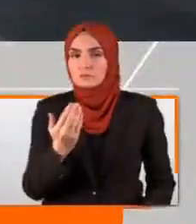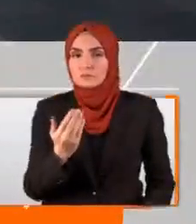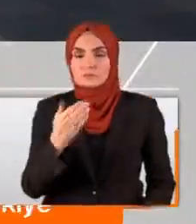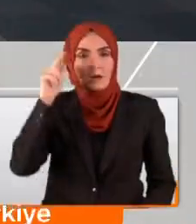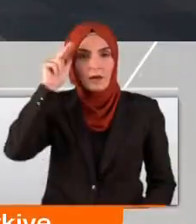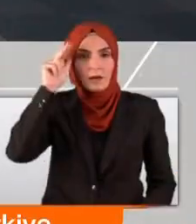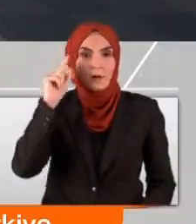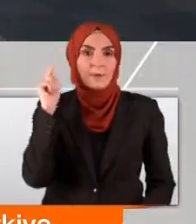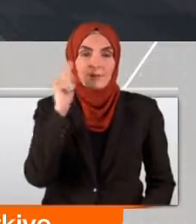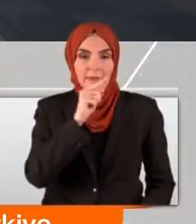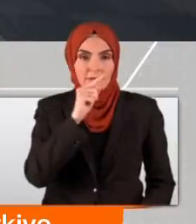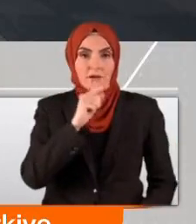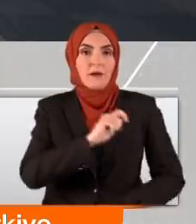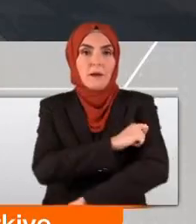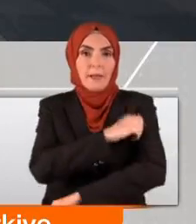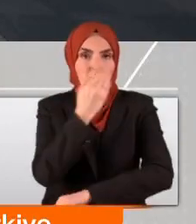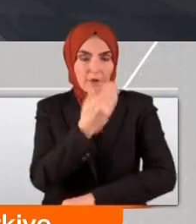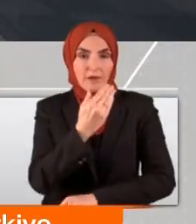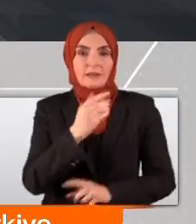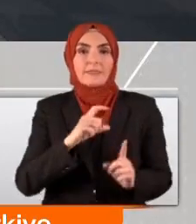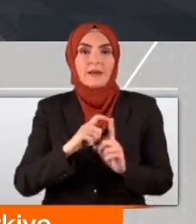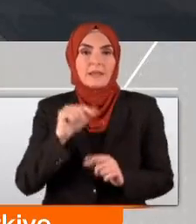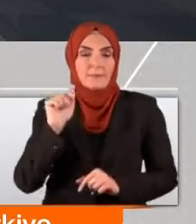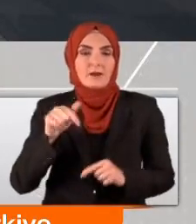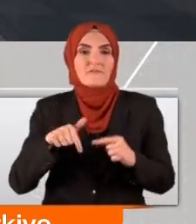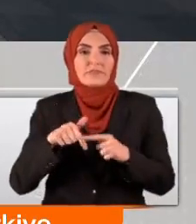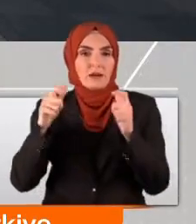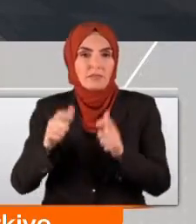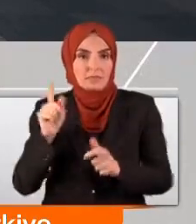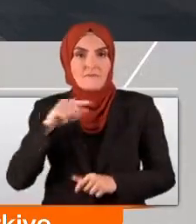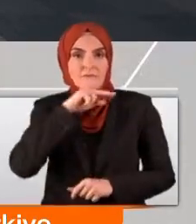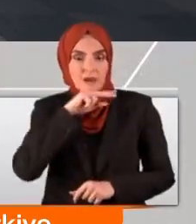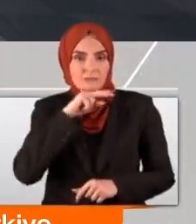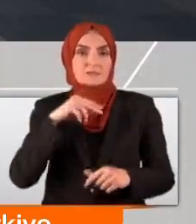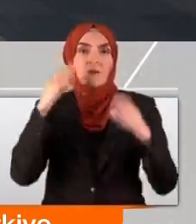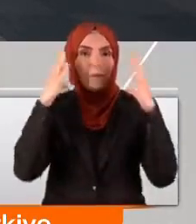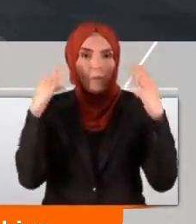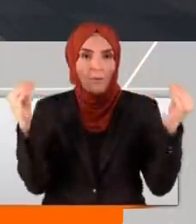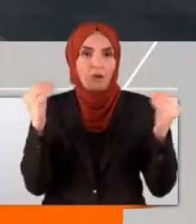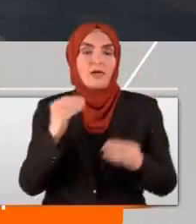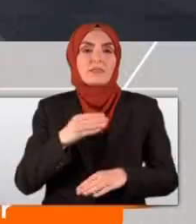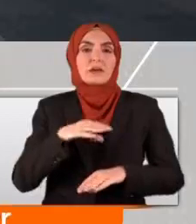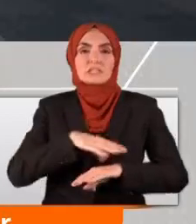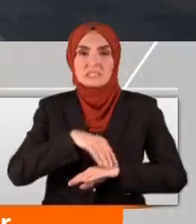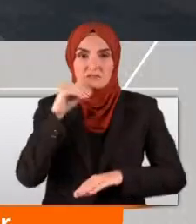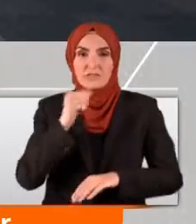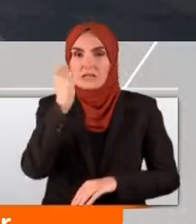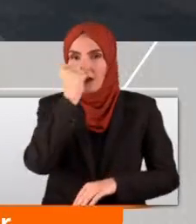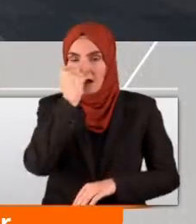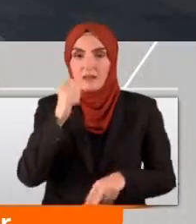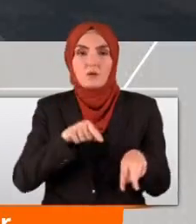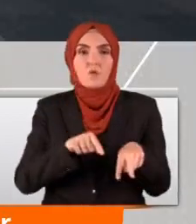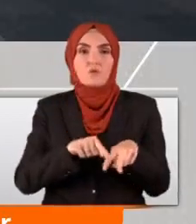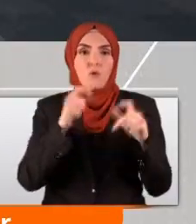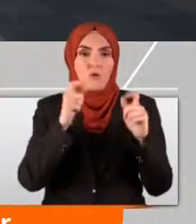Amerika Birleşik Devletleri, Almanya, Danimarka, Finlandiya, Fransa, Hollanda, İsveç, Kanada, Norveç ve Yeni